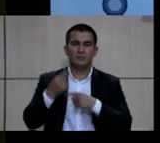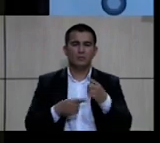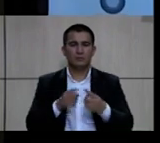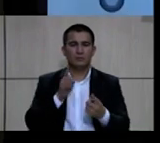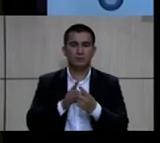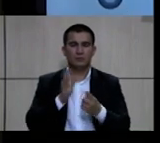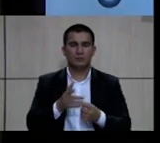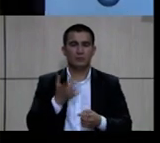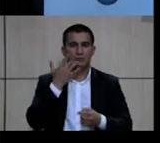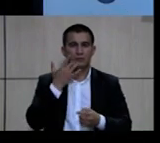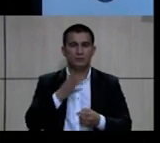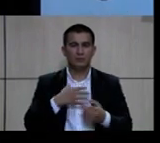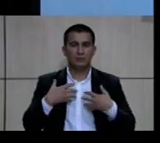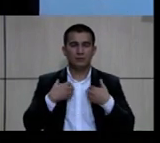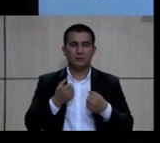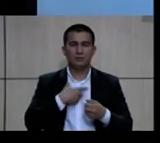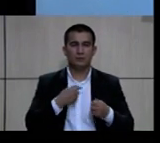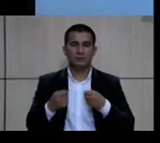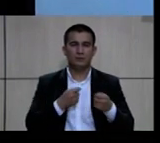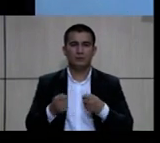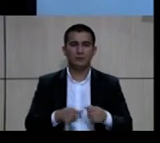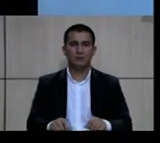darslarda uchrashguncha, xayr.